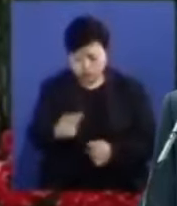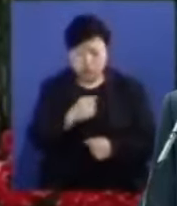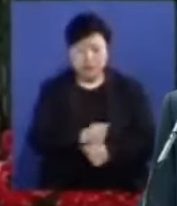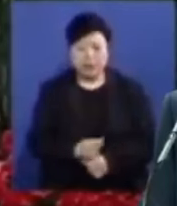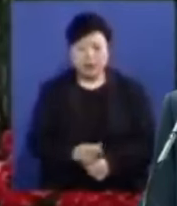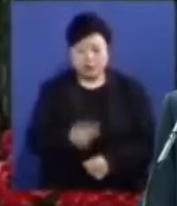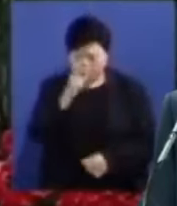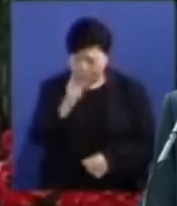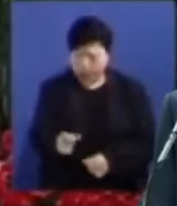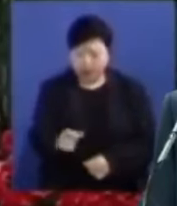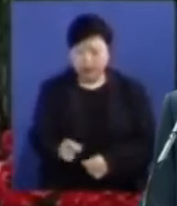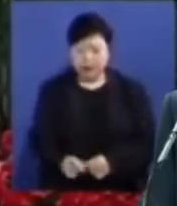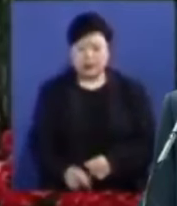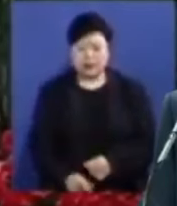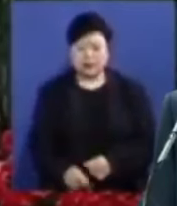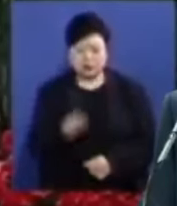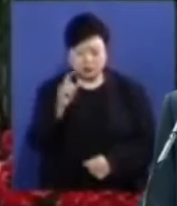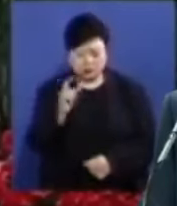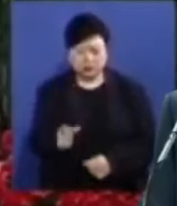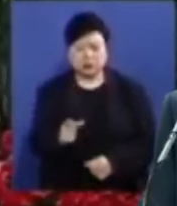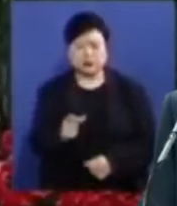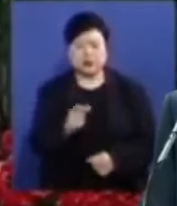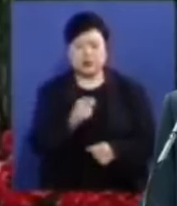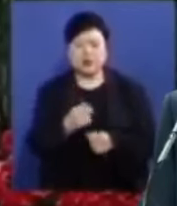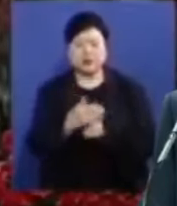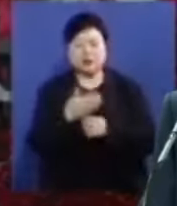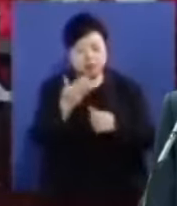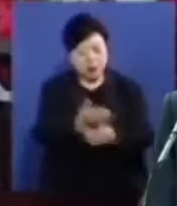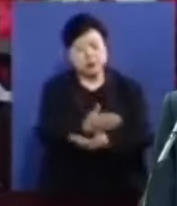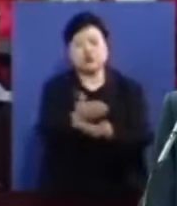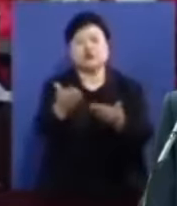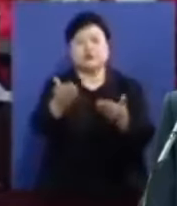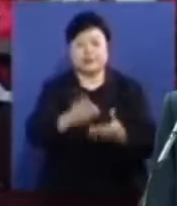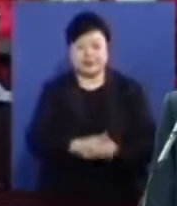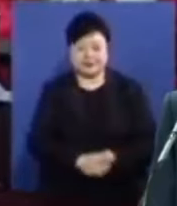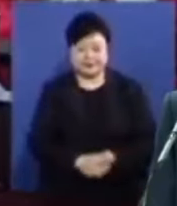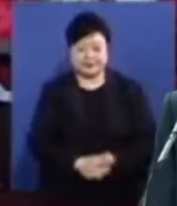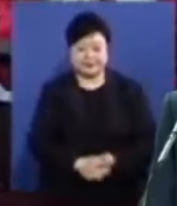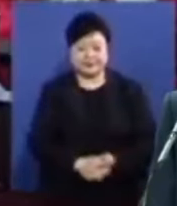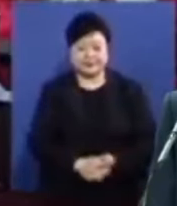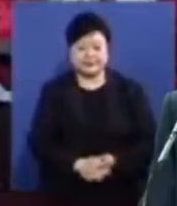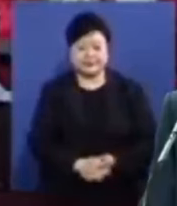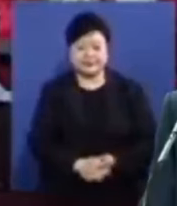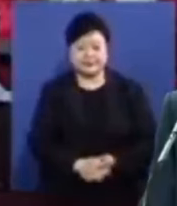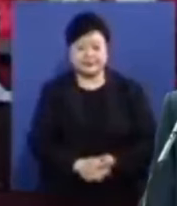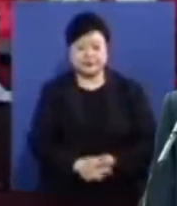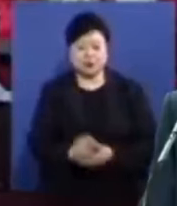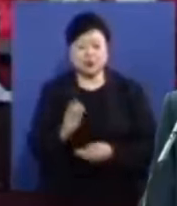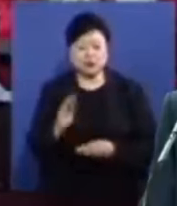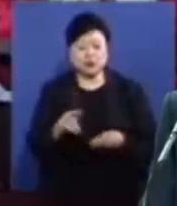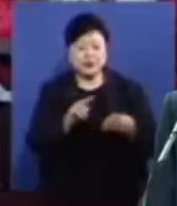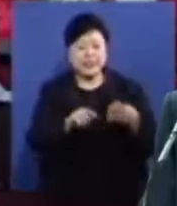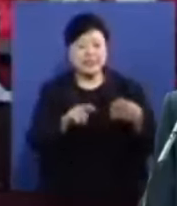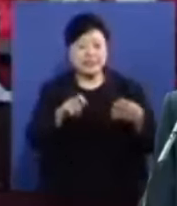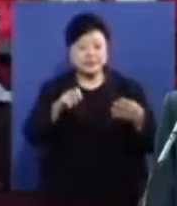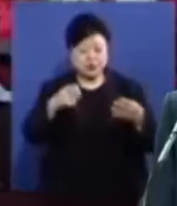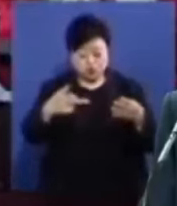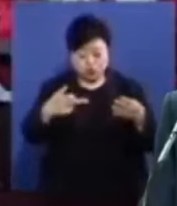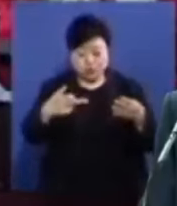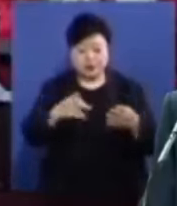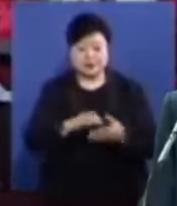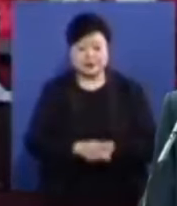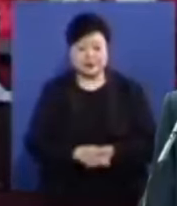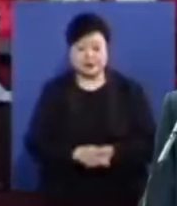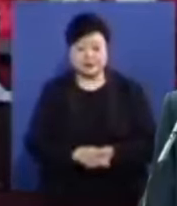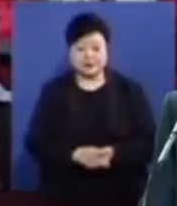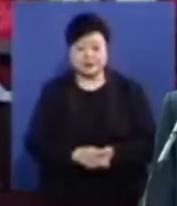강하게 하고 견고하게 만드는 은혜를 베풀어 주시는 것입니다. 고린도후서 4장 16절로 18절